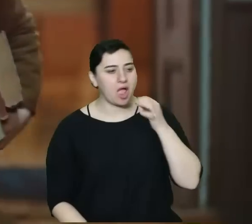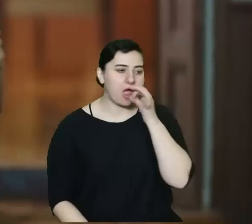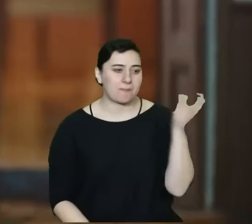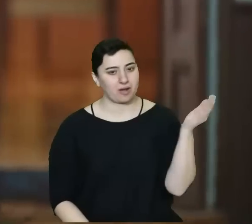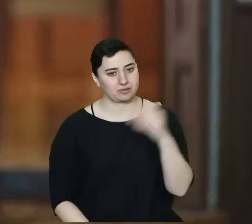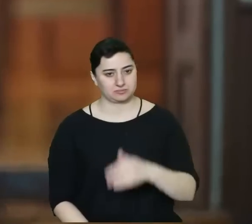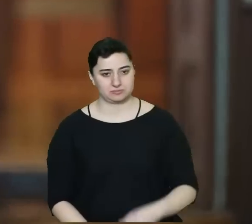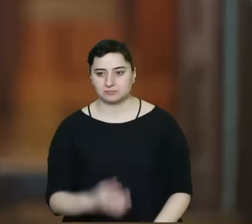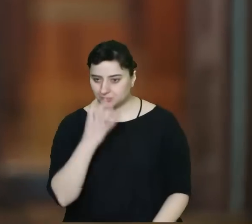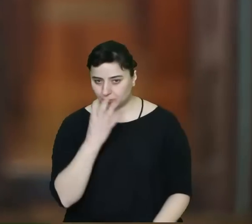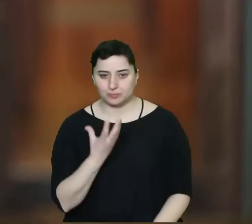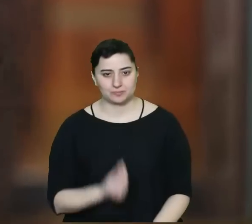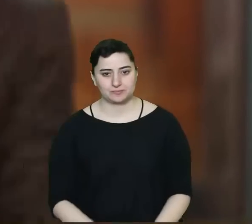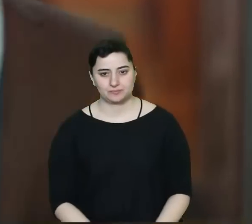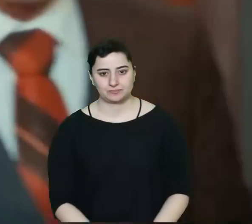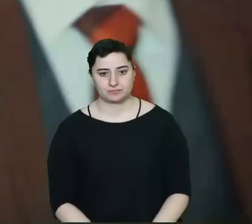ileri. Tamamdır, bekliyorum. Tamam.